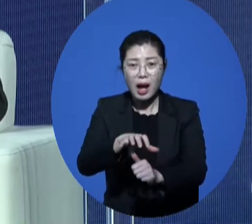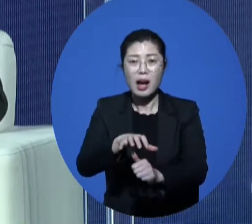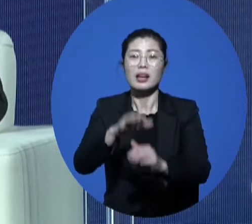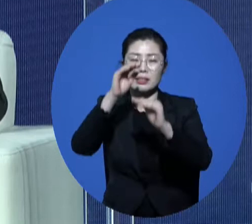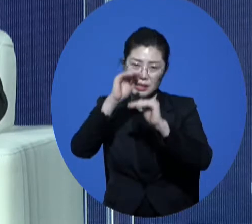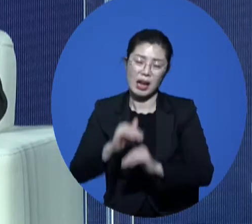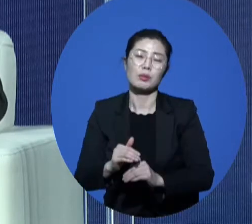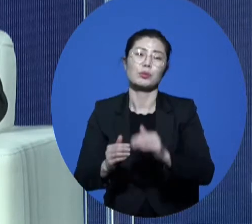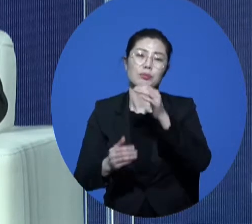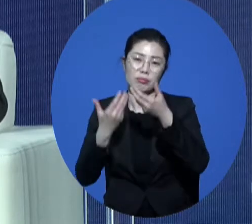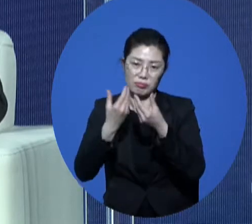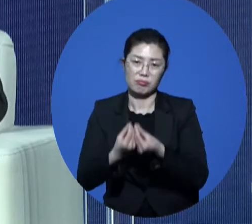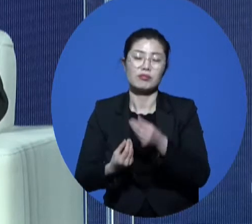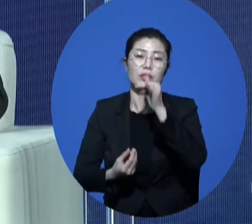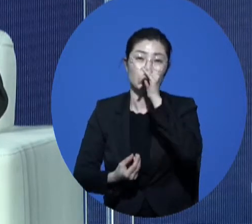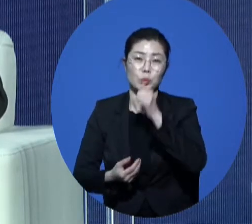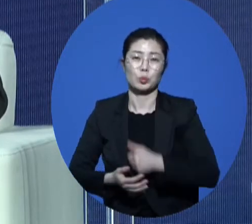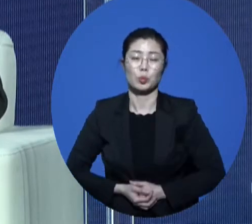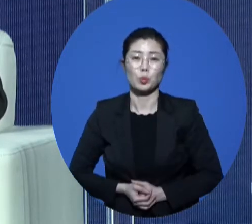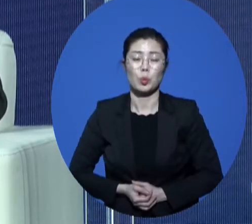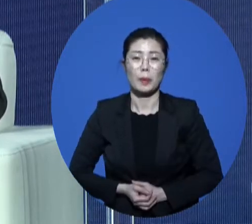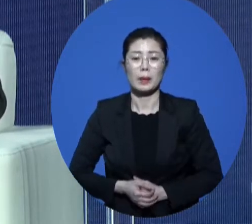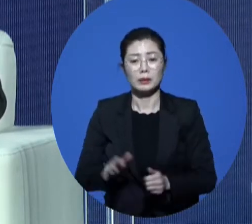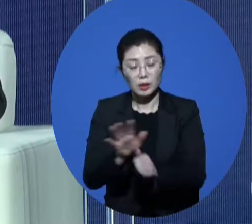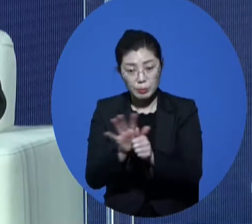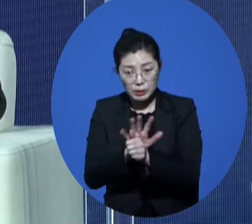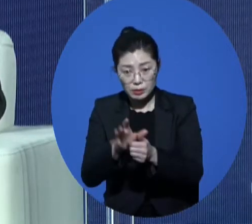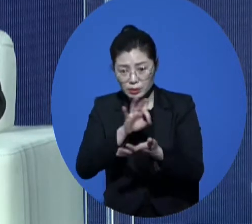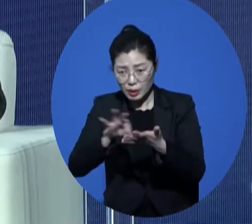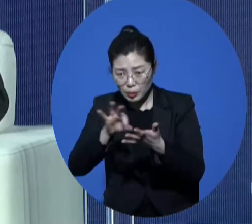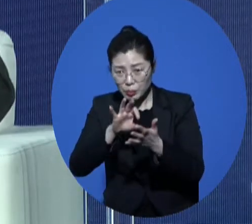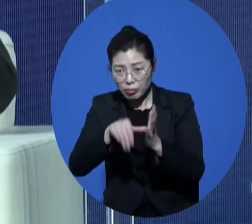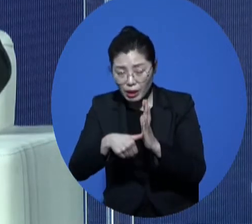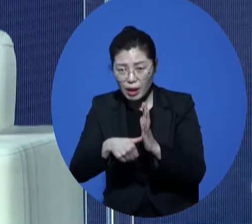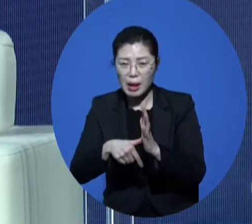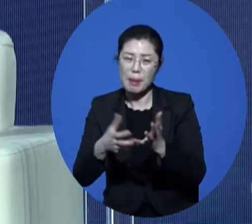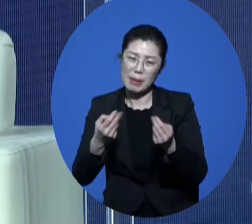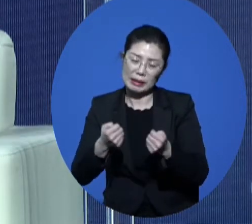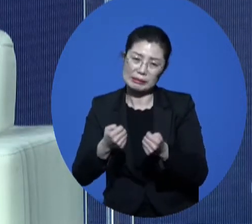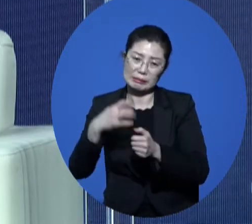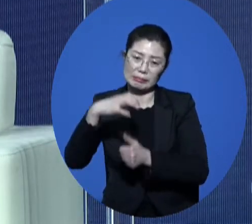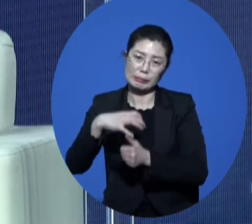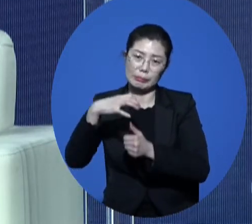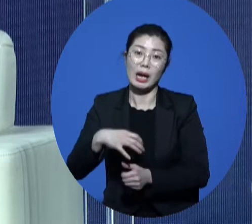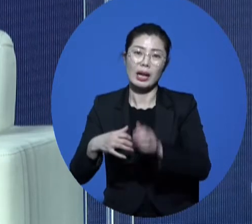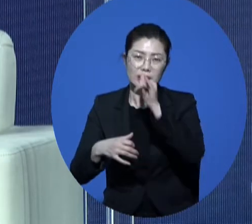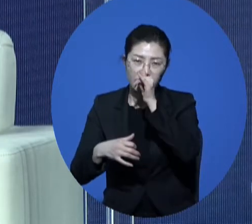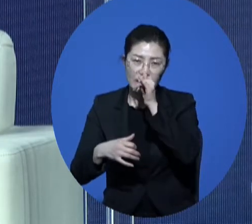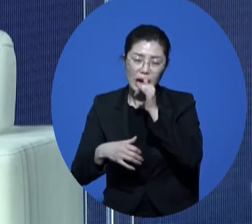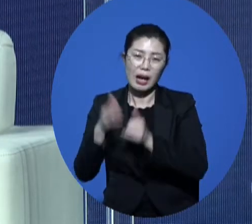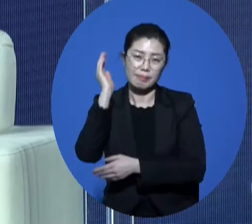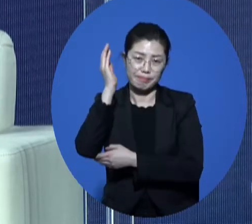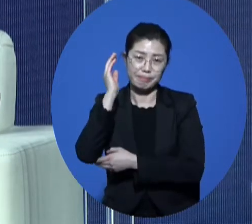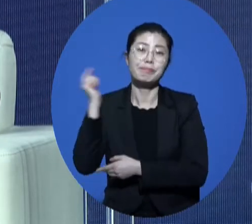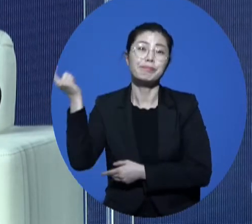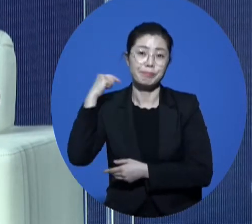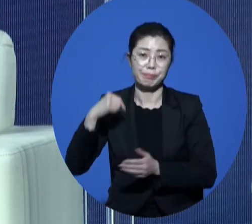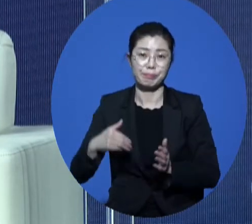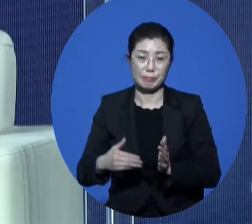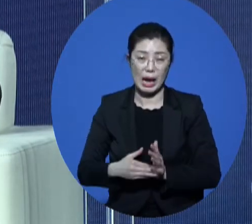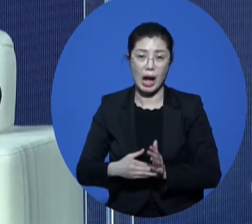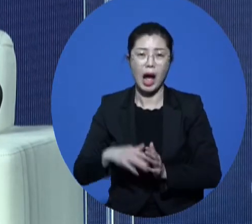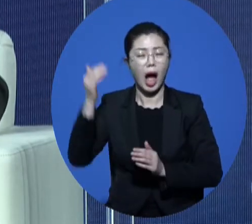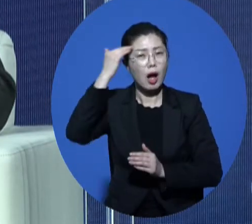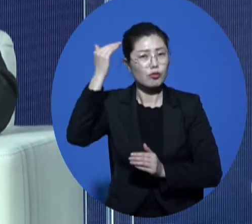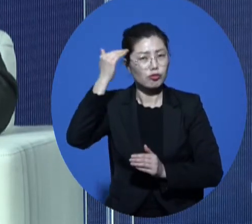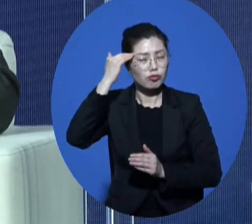복용되는 사례들이 있었고, 그리고 서비스 이용하는데 많은 제약들이 발생했다라는 말씀을 해주셨습니다. 예,